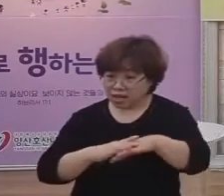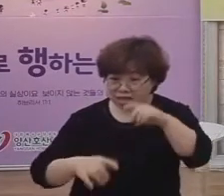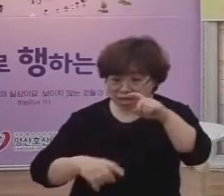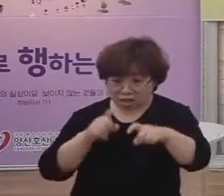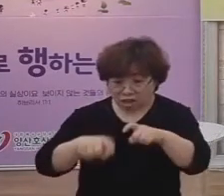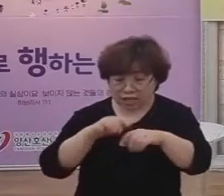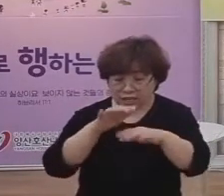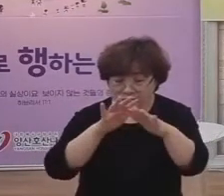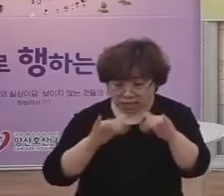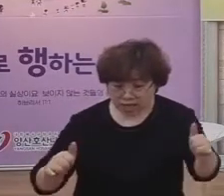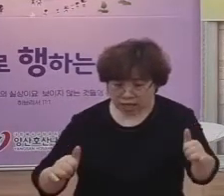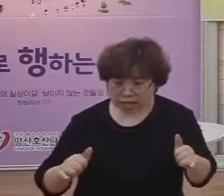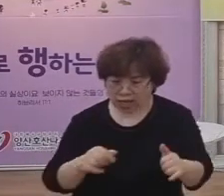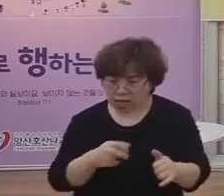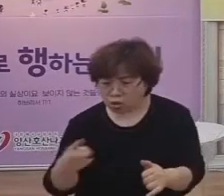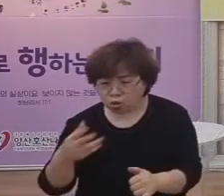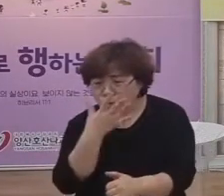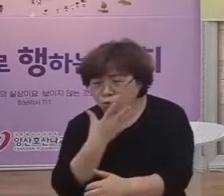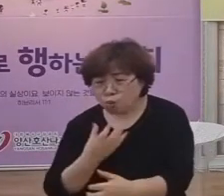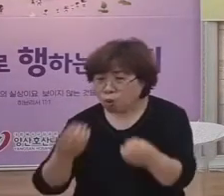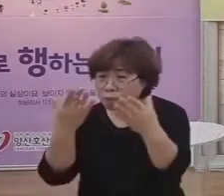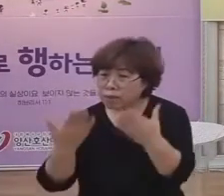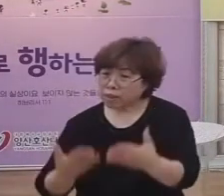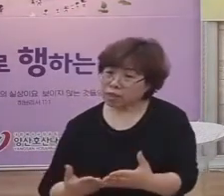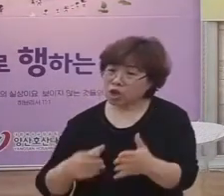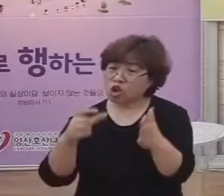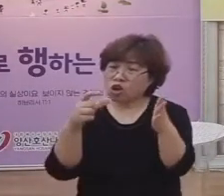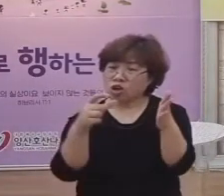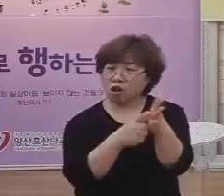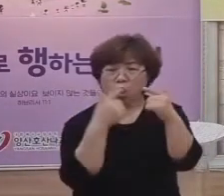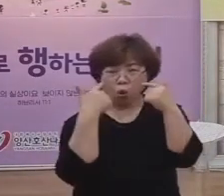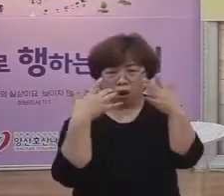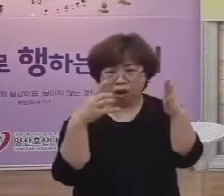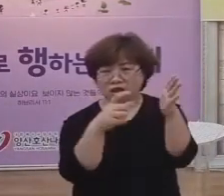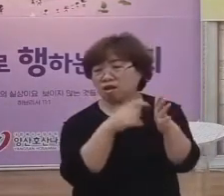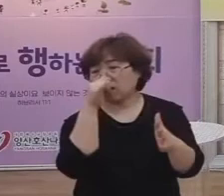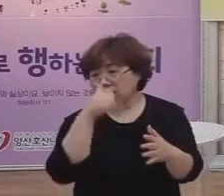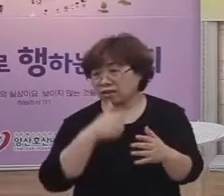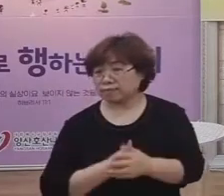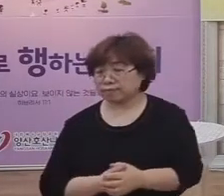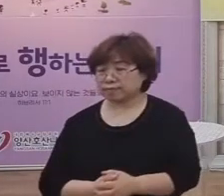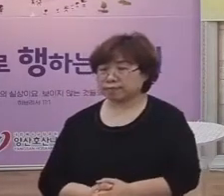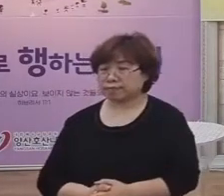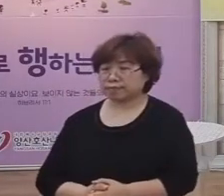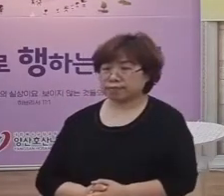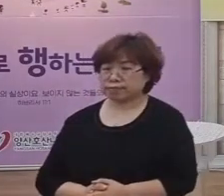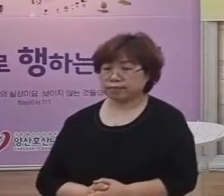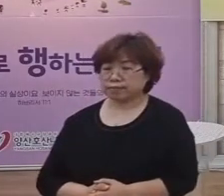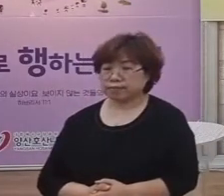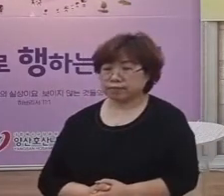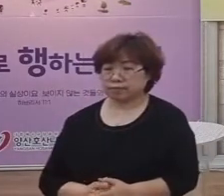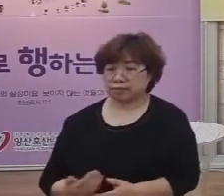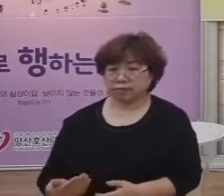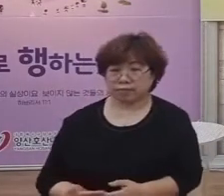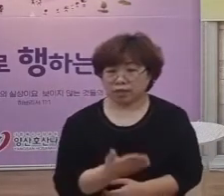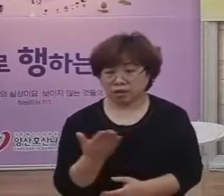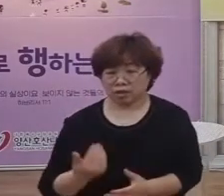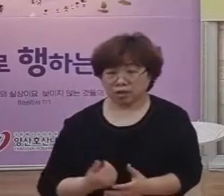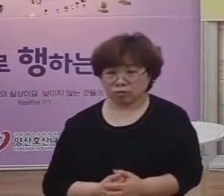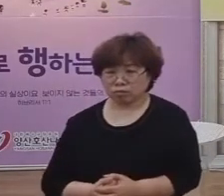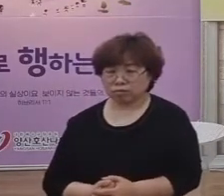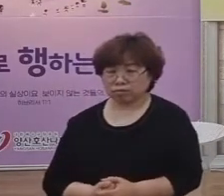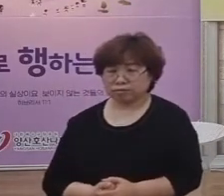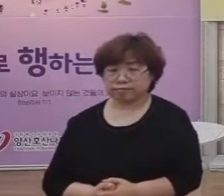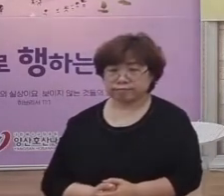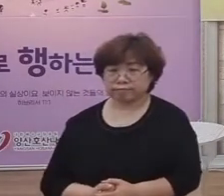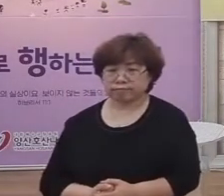모든 일에 복을 받으리라 라고 분명히 성경은 말씀하고 있다는 것입니다. 여러분, 이게